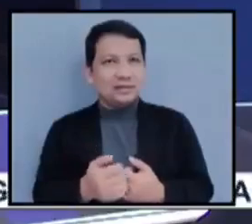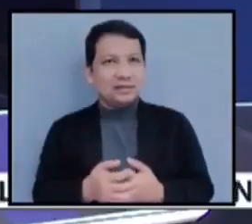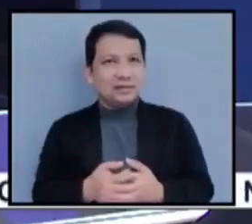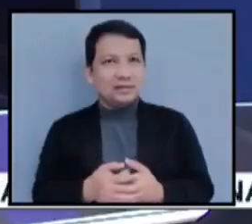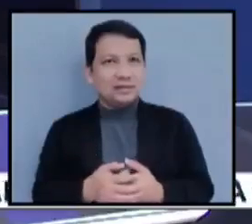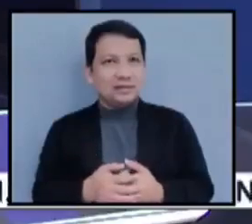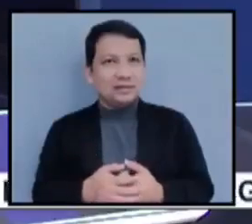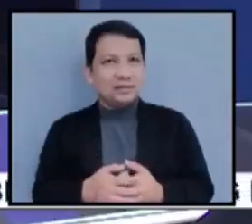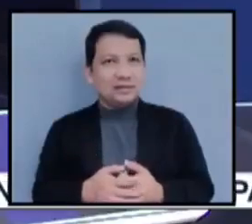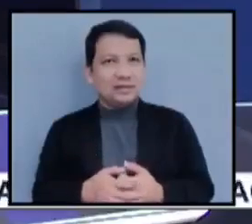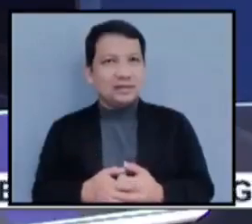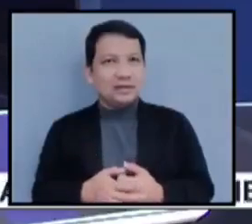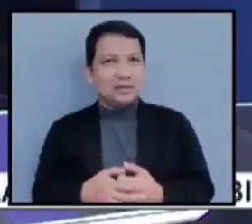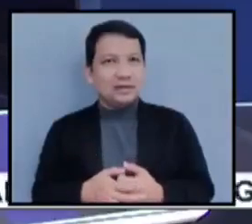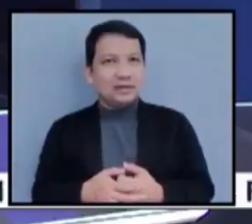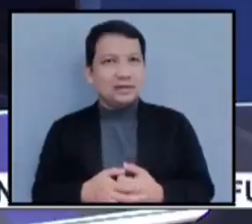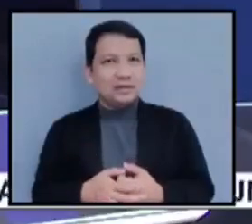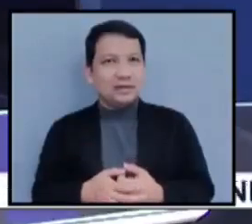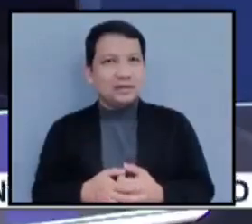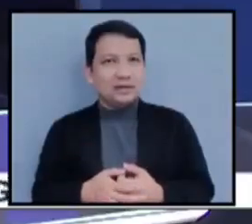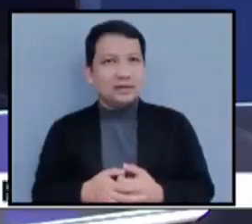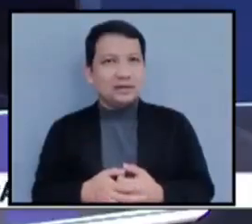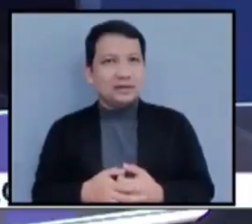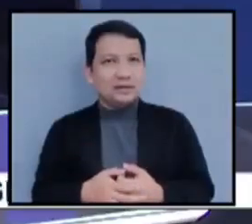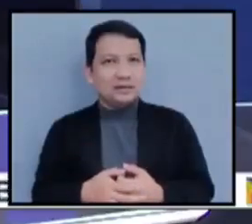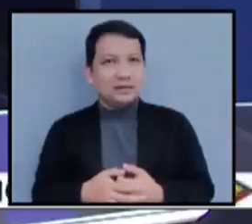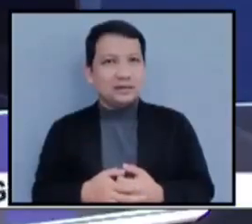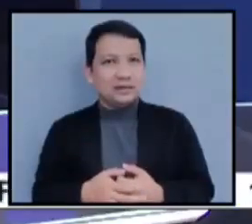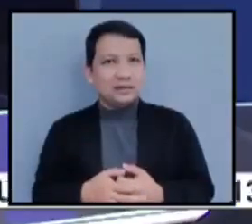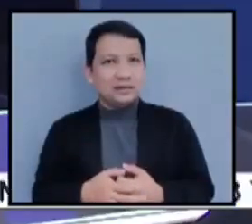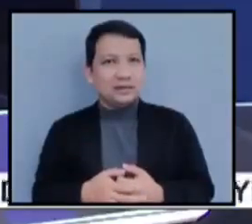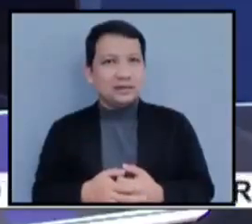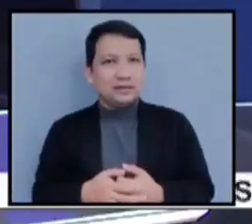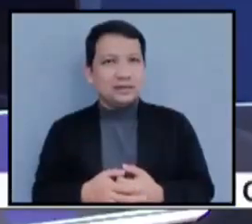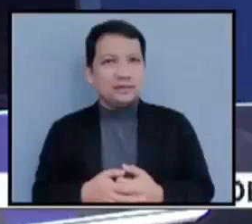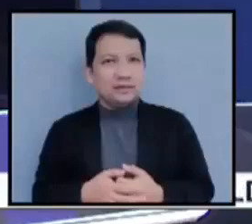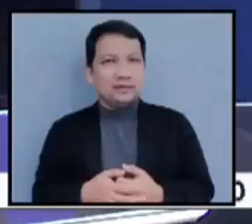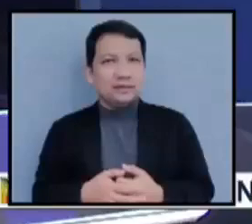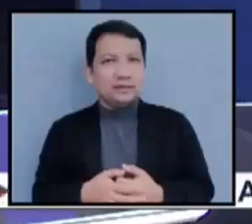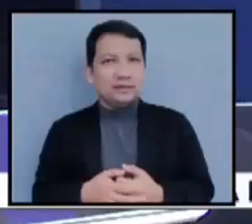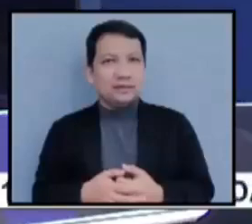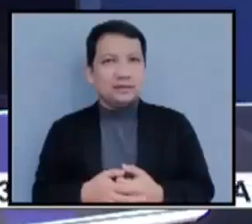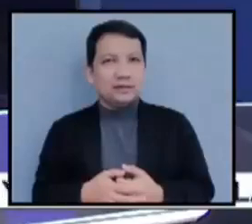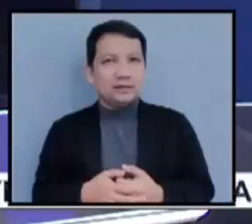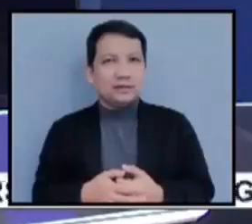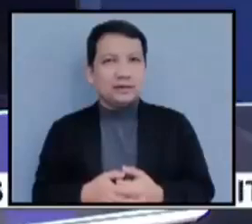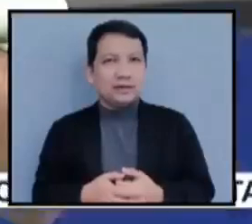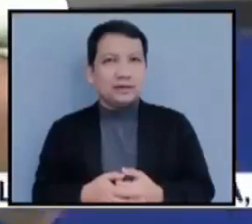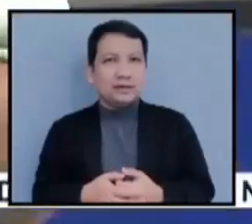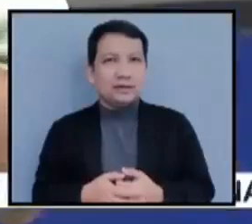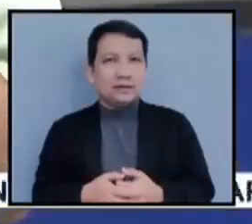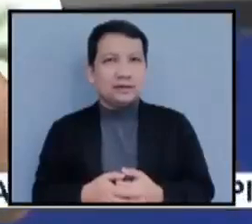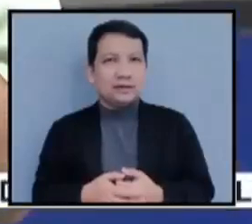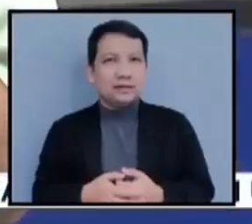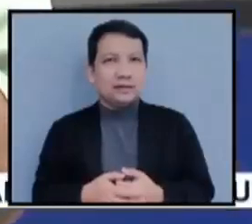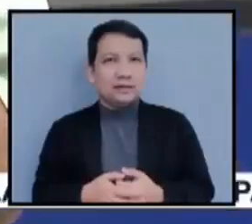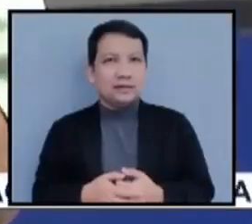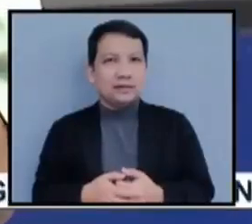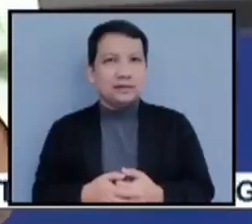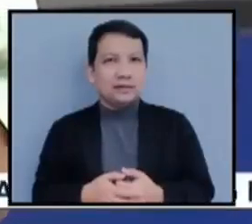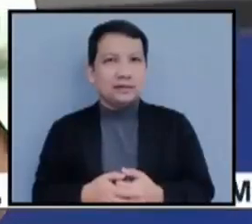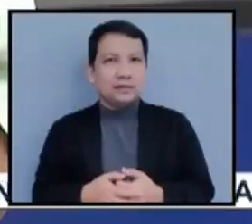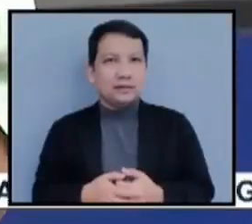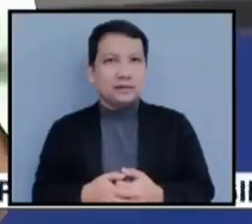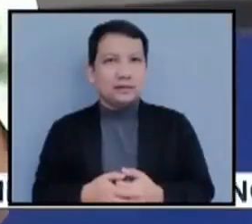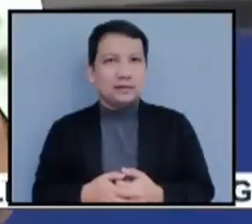okay. Meron kayo nuhod okay. Doon. Ito, Ikaw gumawa. Okay, so this is the kalimba, tapos meron kailangan hawakan dito sa likod. Para mag-produce